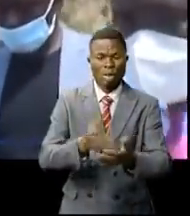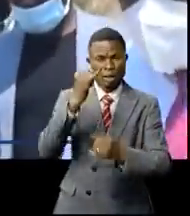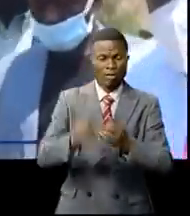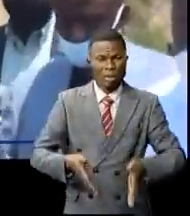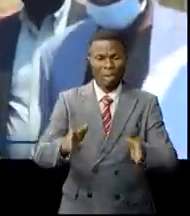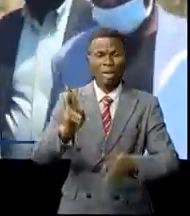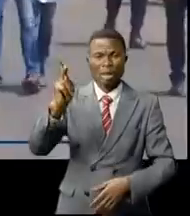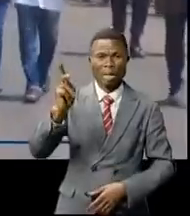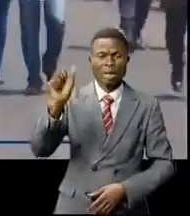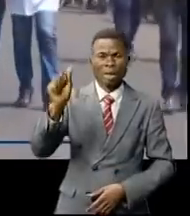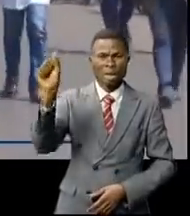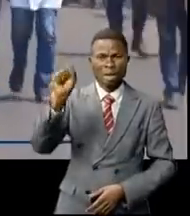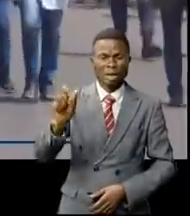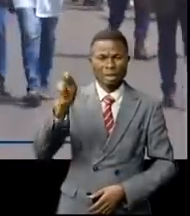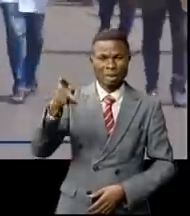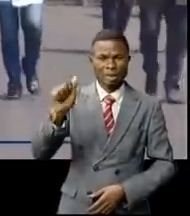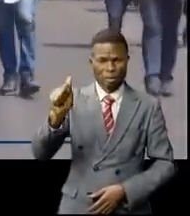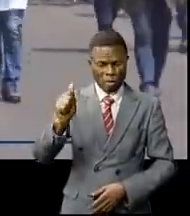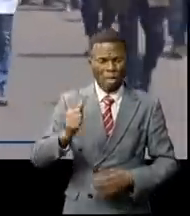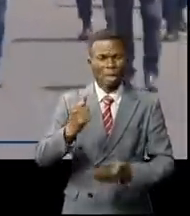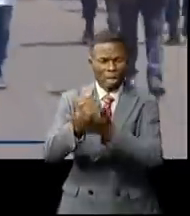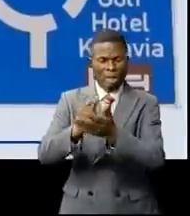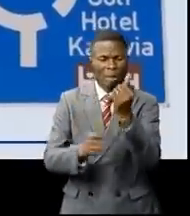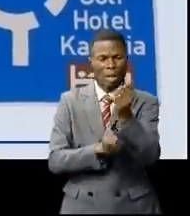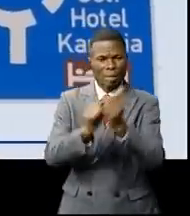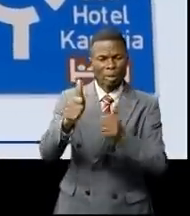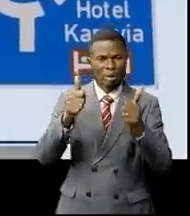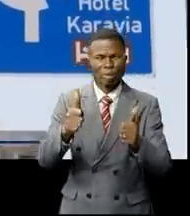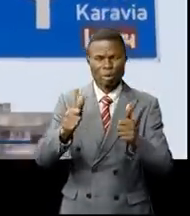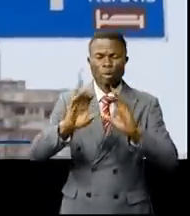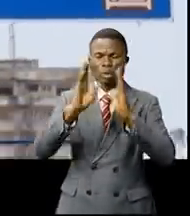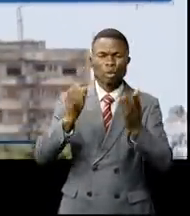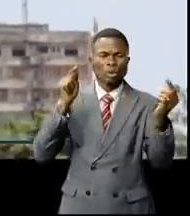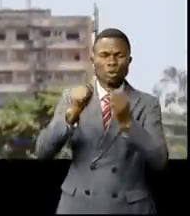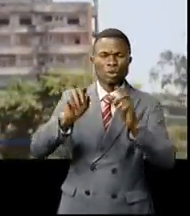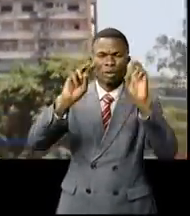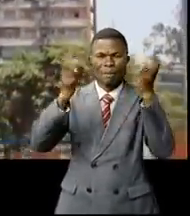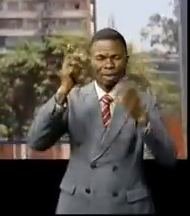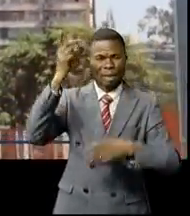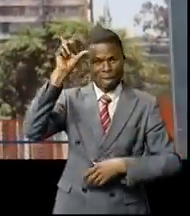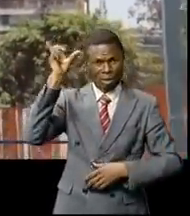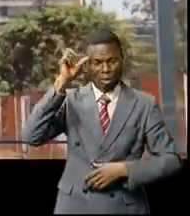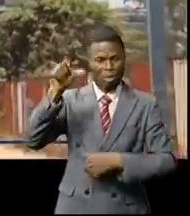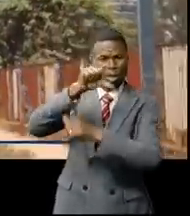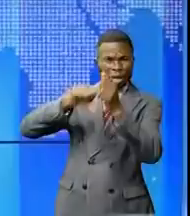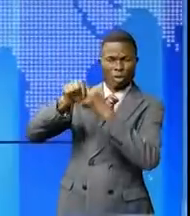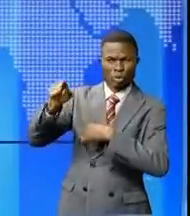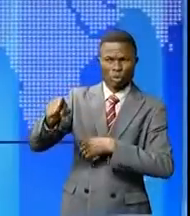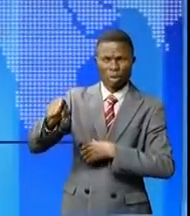qu'à sa part je ne vais pas beaucoup plus fluidifier la circulation en tout les centres ville de lubumbashi et sa périphérie